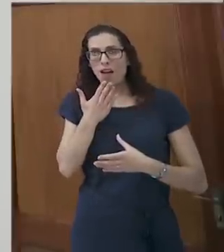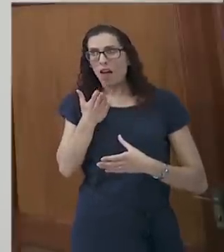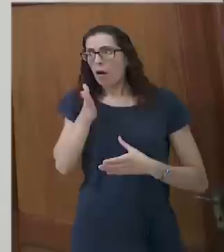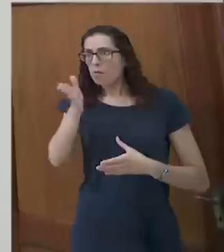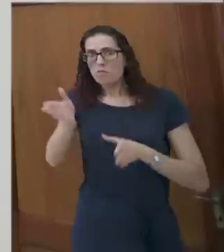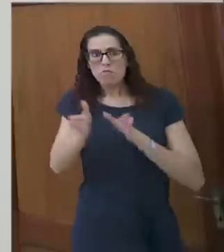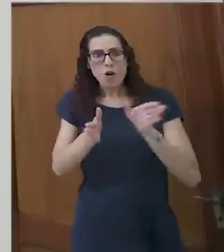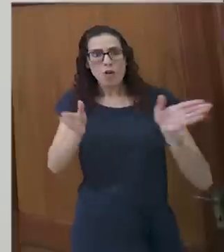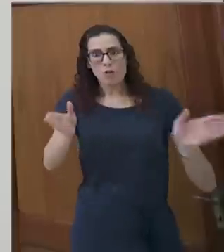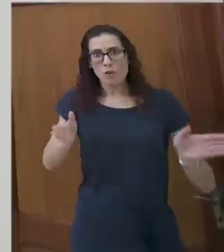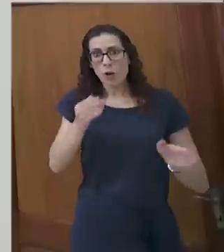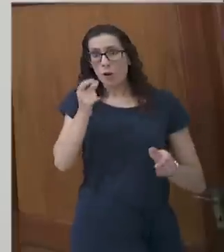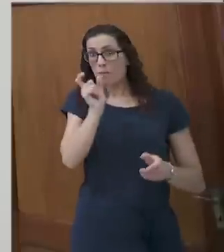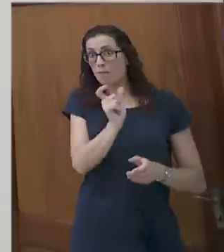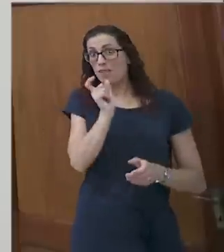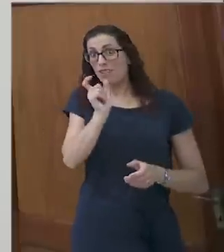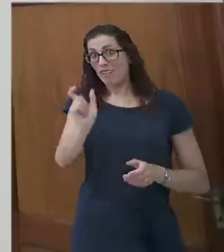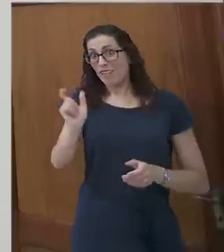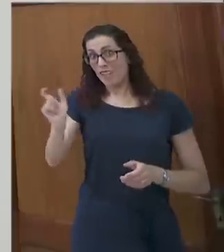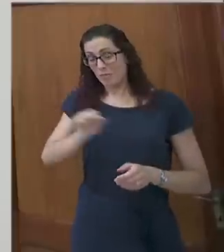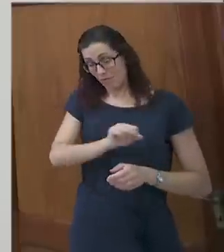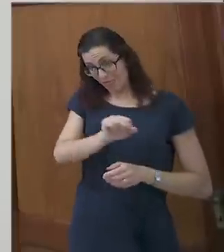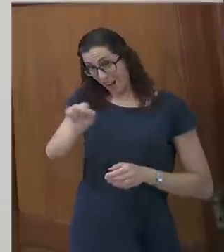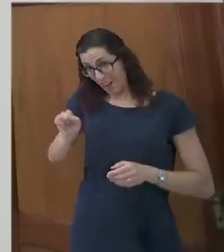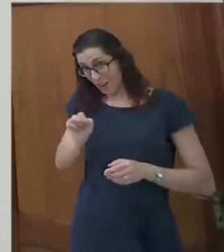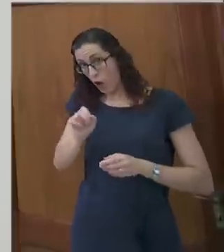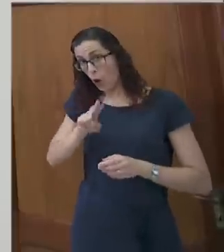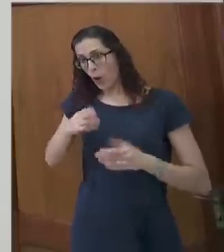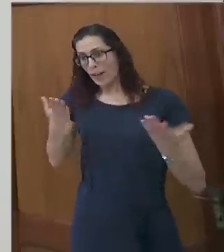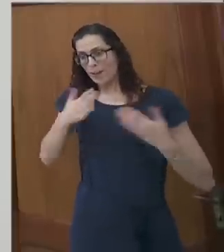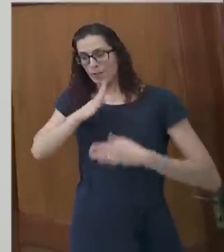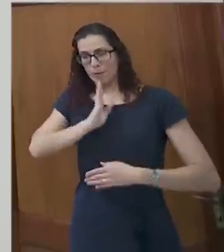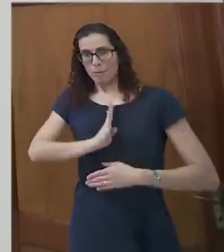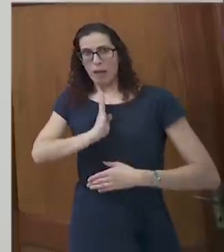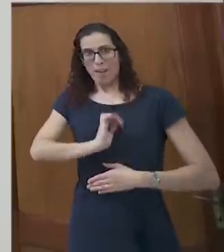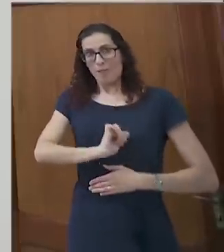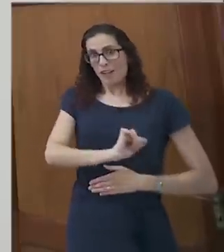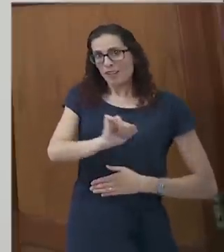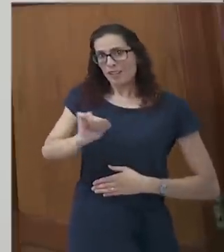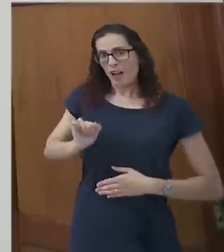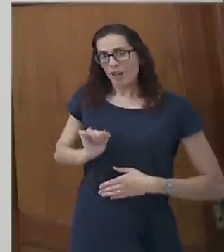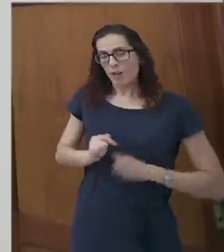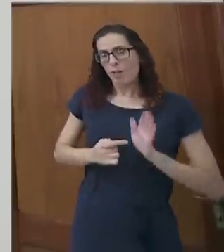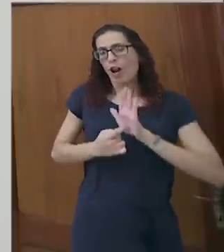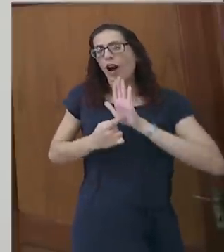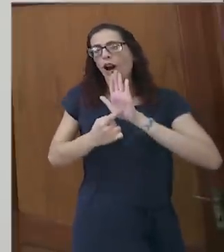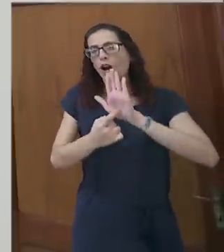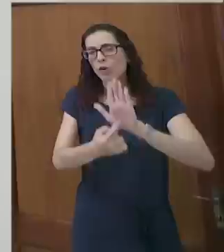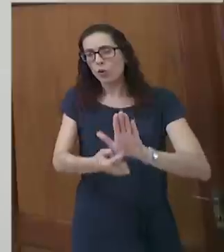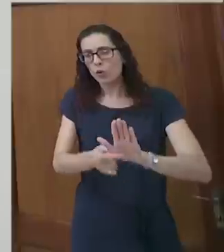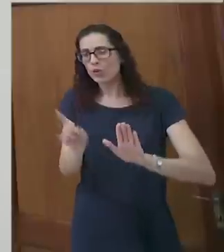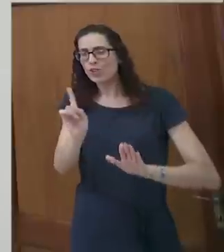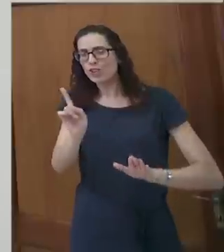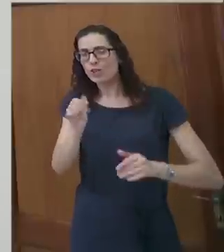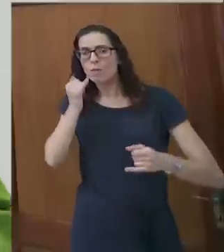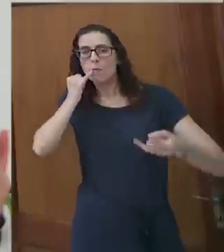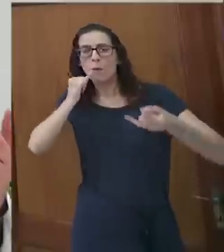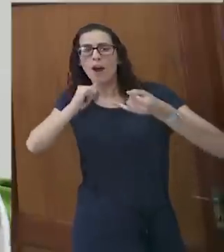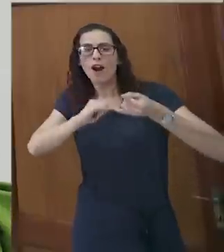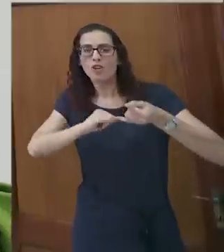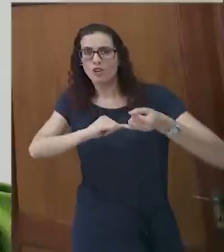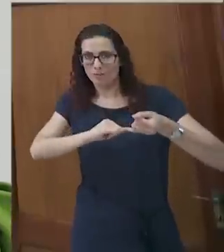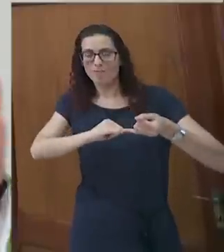bil-kelma tagħna ma wkoll bl-imġieba tagħna inwasslu l-paċi. Nafu